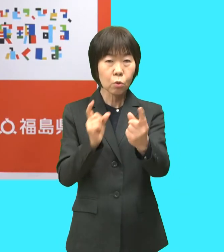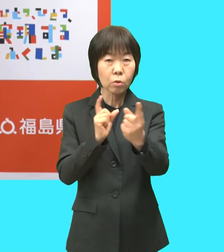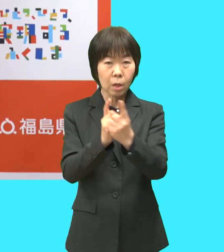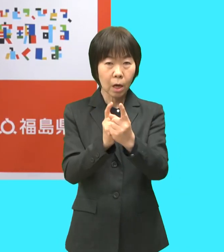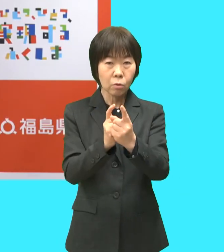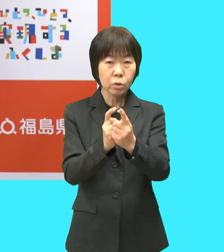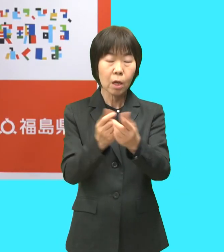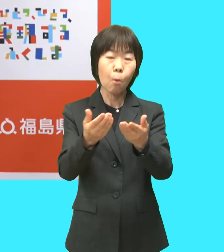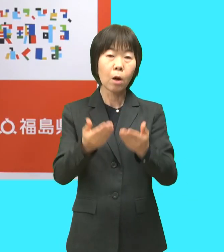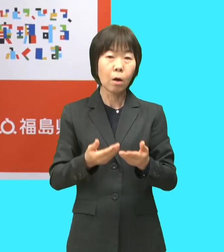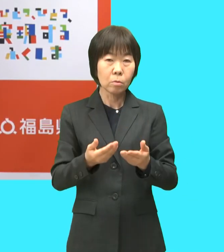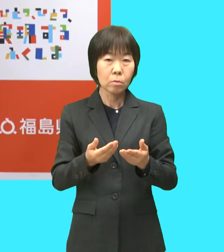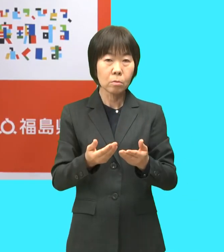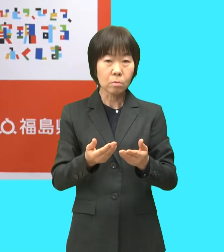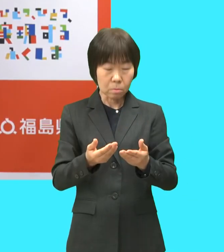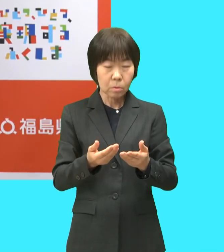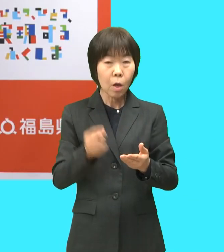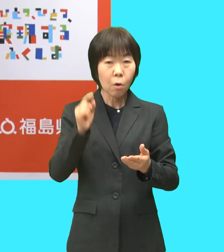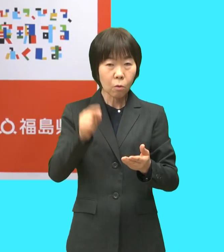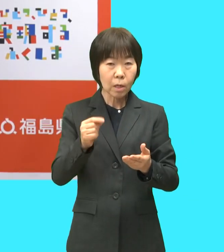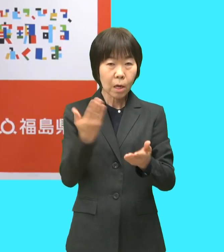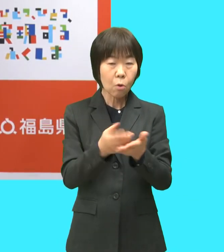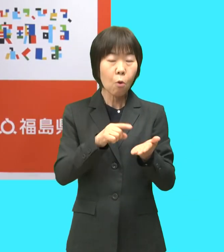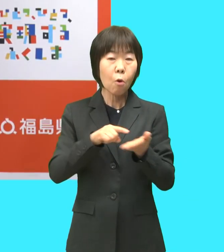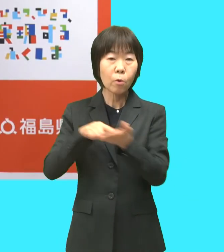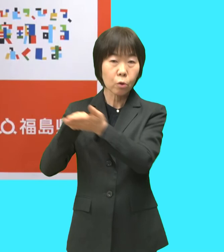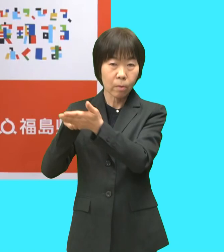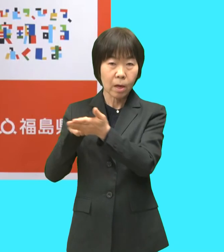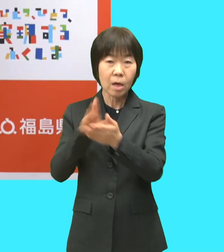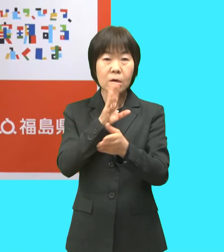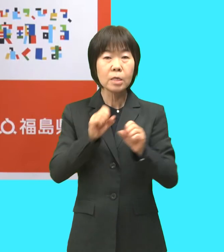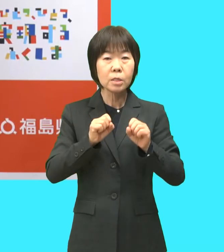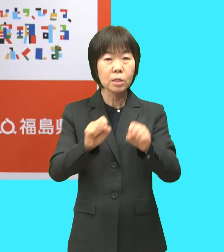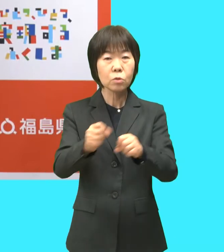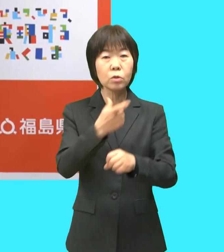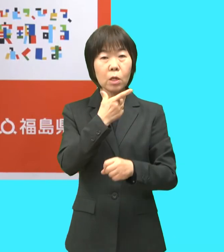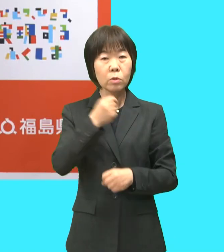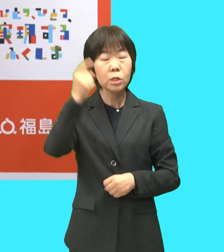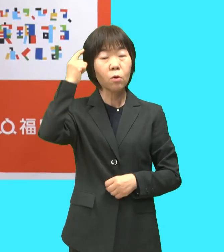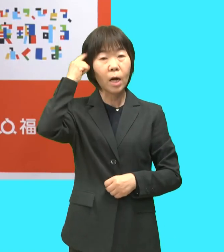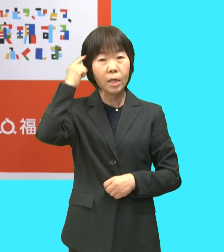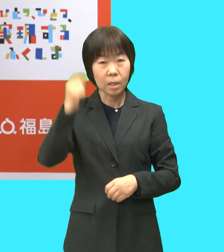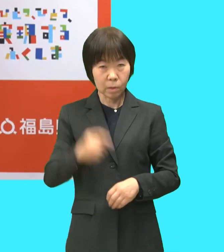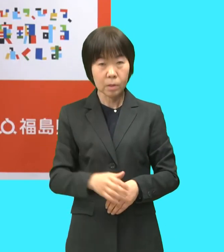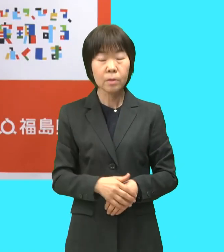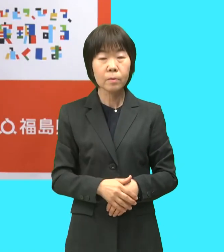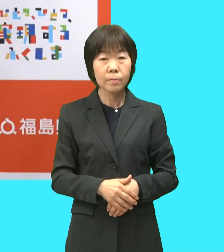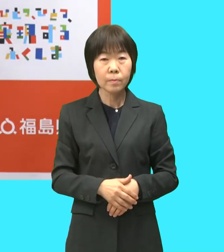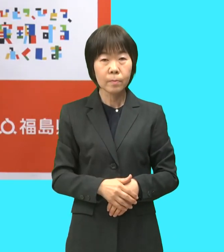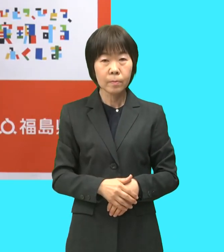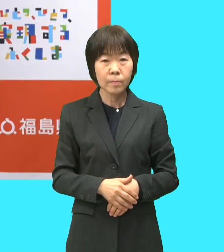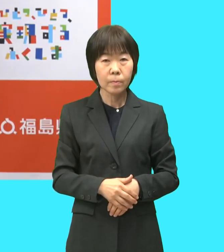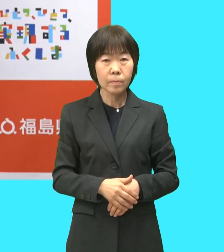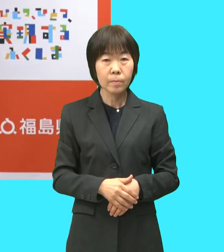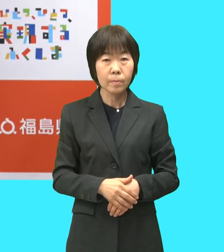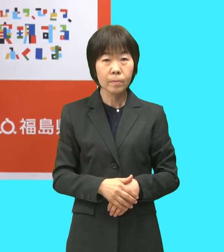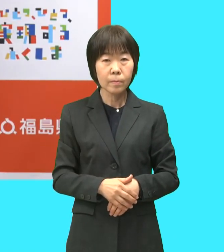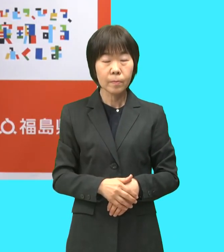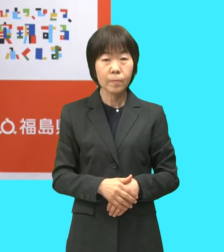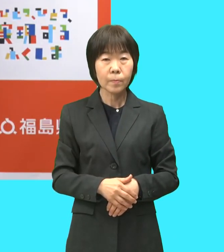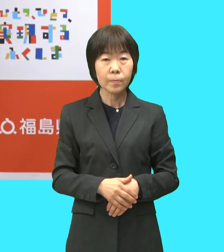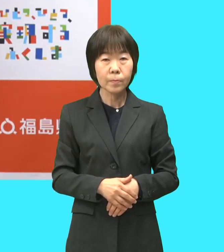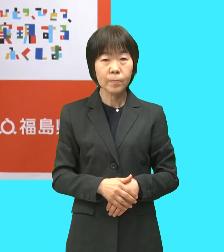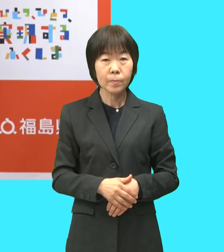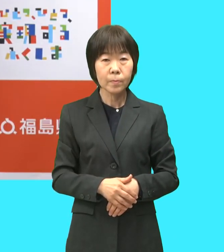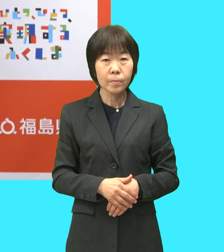こと、これを福島県として強く求め実行していただきたいと考えております。 それでは予定の時間の方を